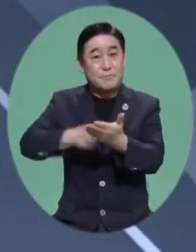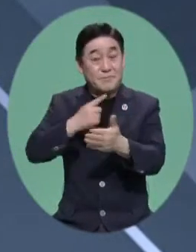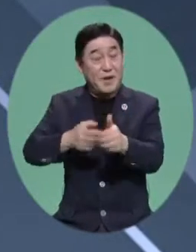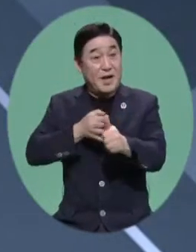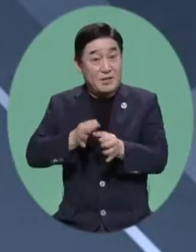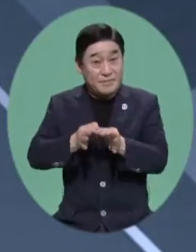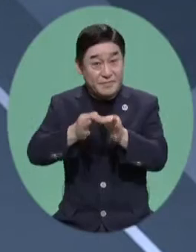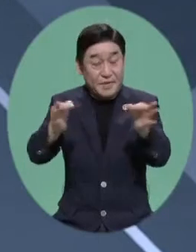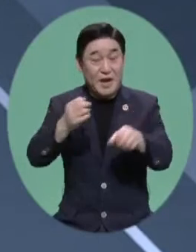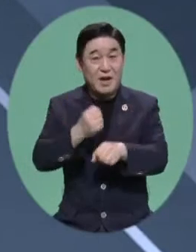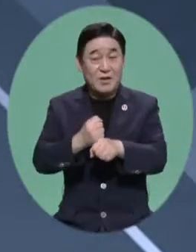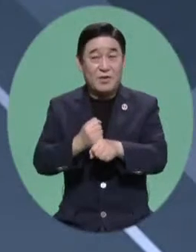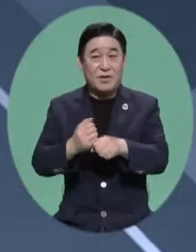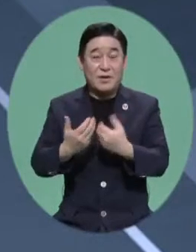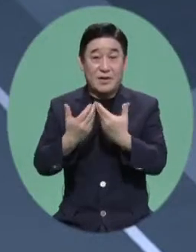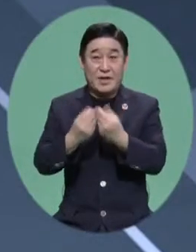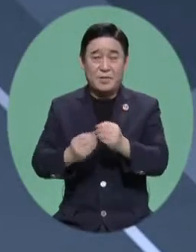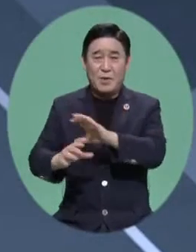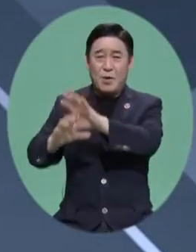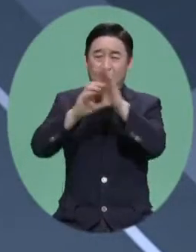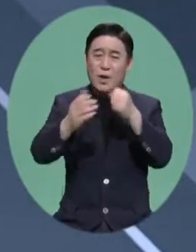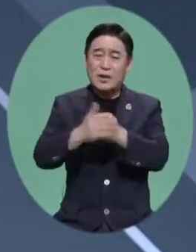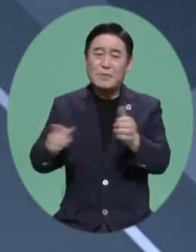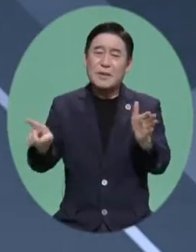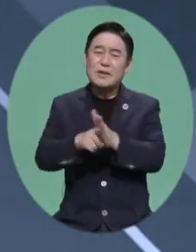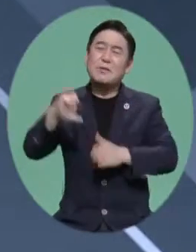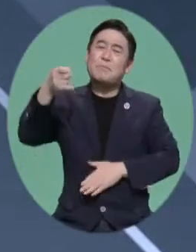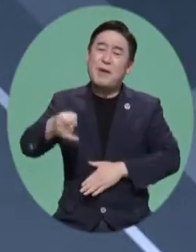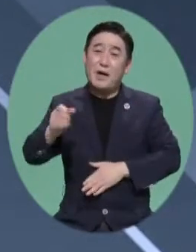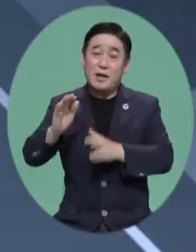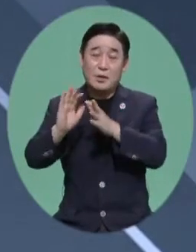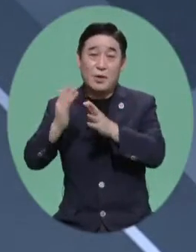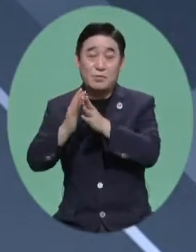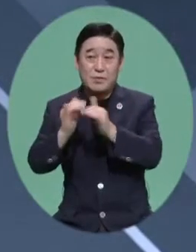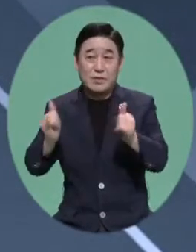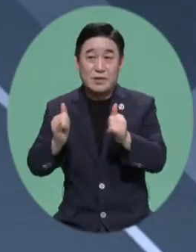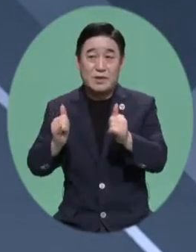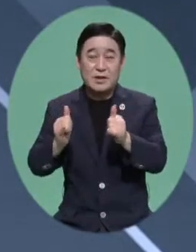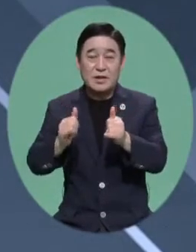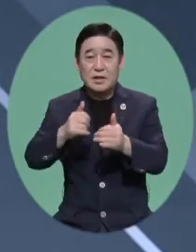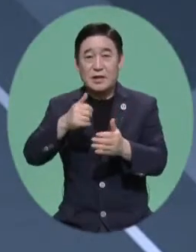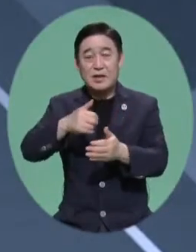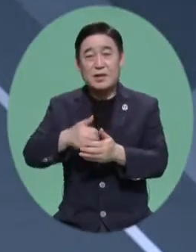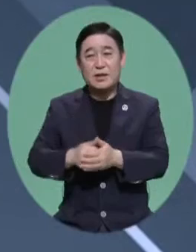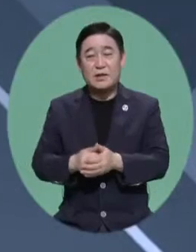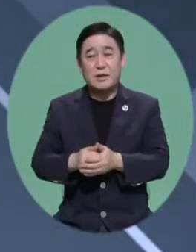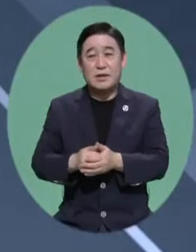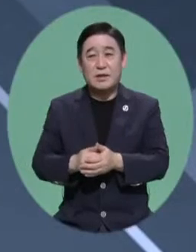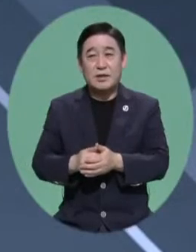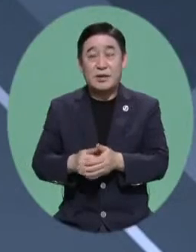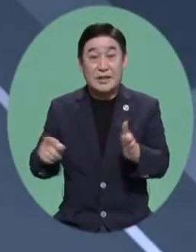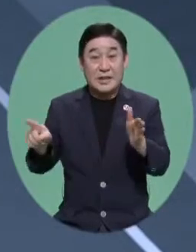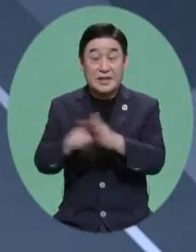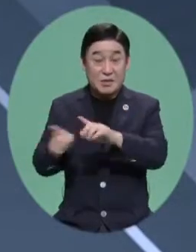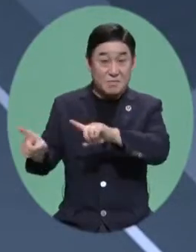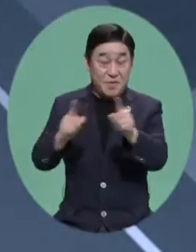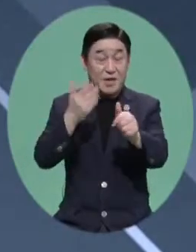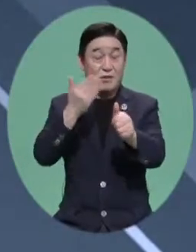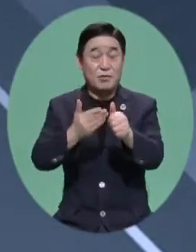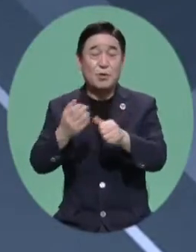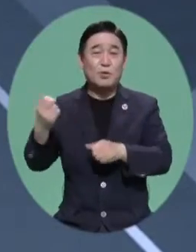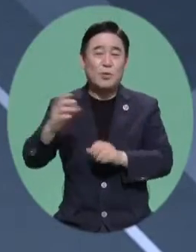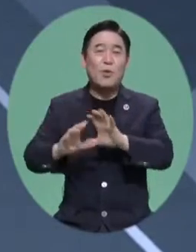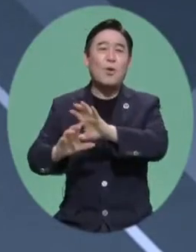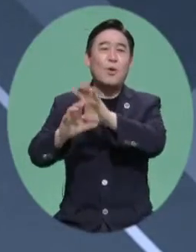또 예를 들면 걸어와 때문에 신용 분양된 분들 신용 돼서 하면 저희가 해야 될 겁니다 그리고 건 와 때문에